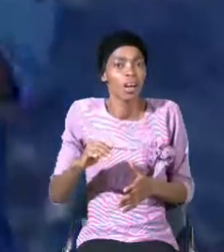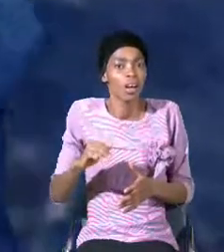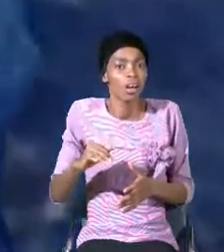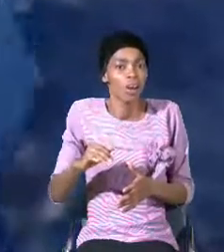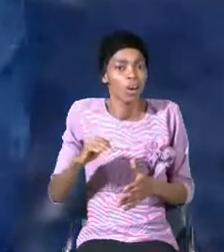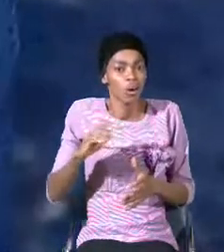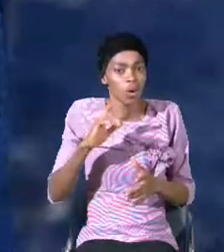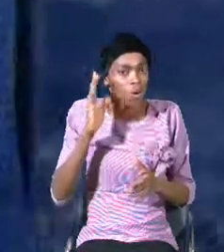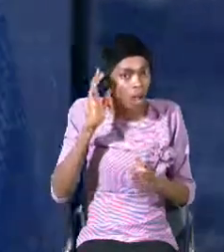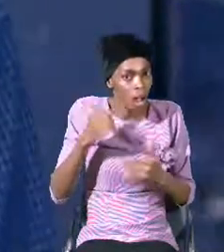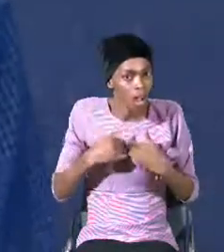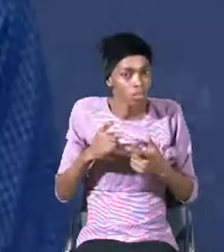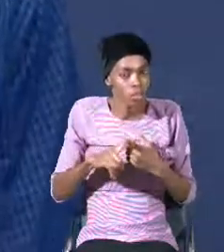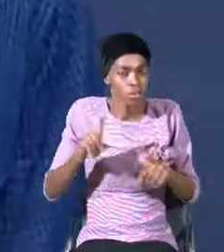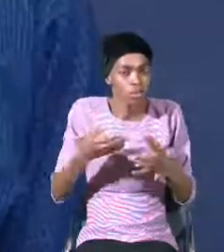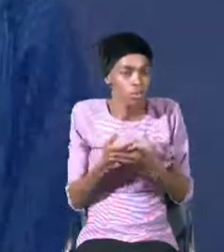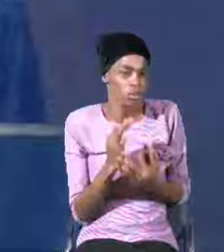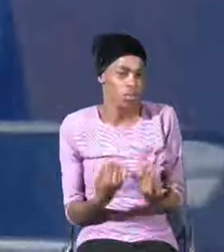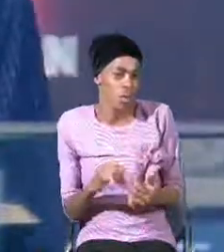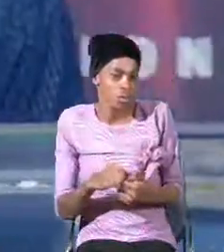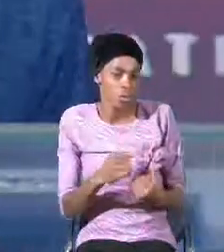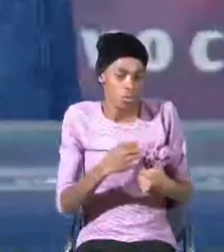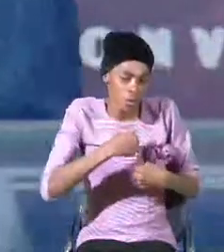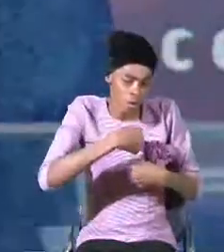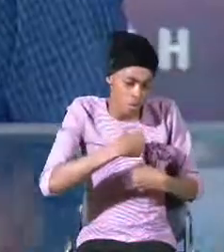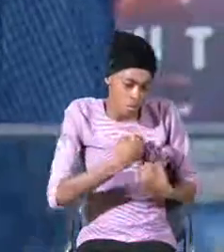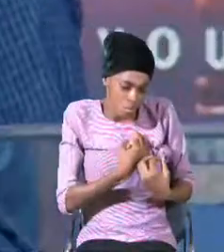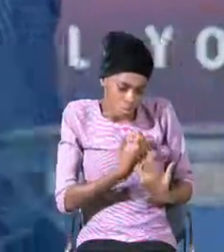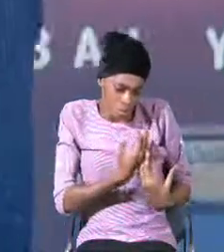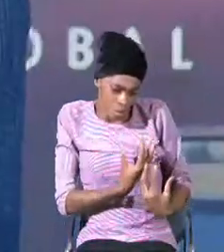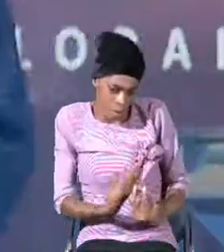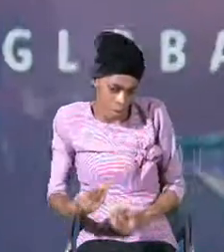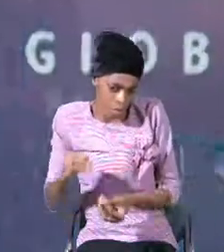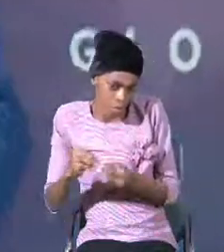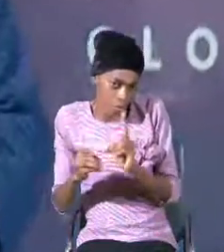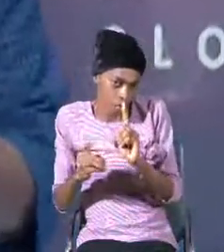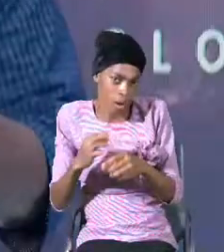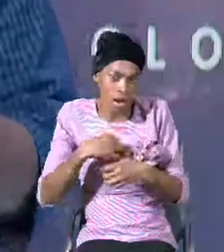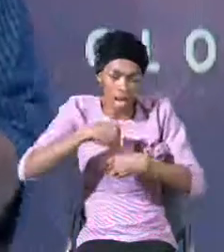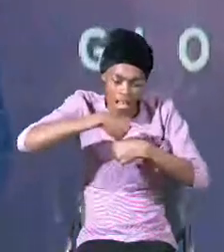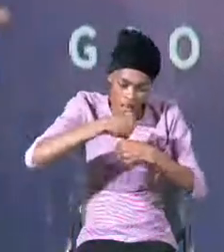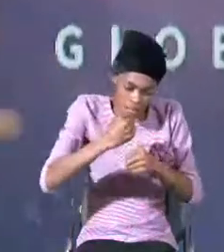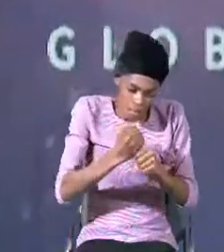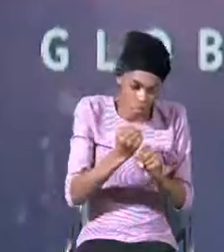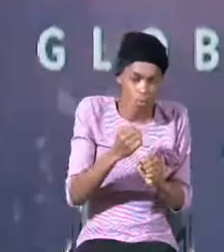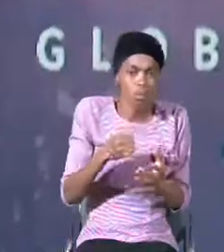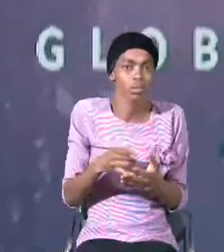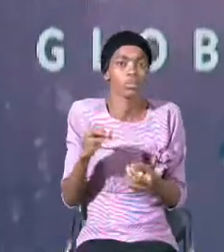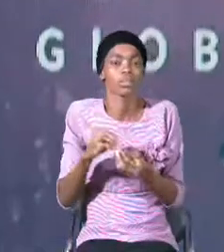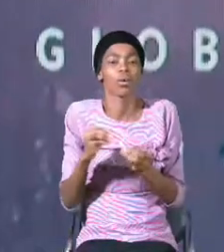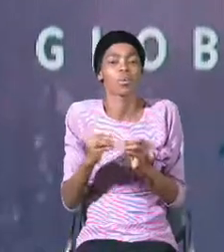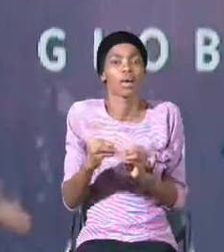pour avoir la forme. Mais ils te font pour te modeler. Ensuite,